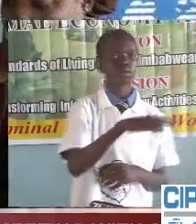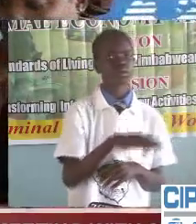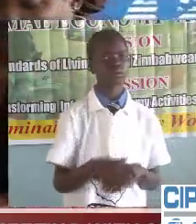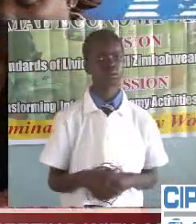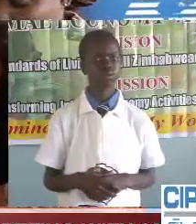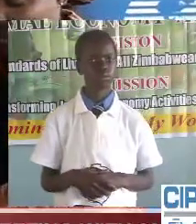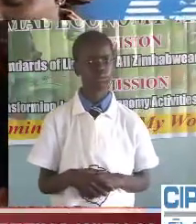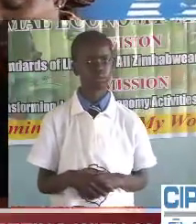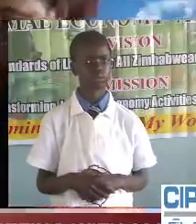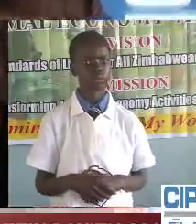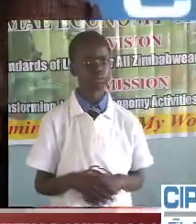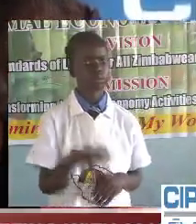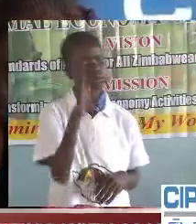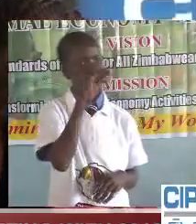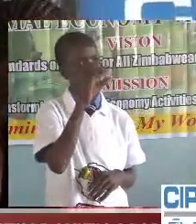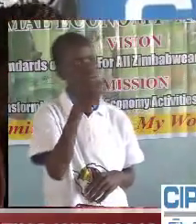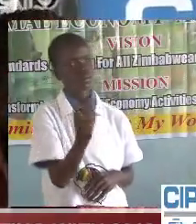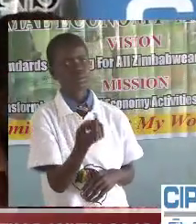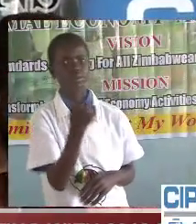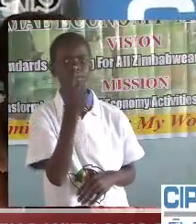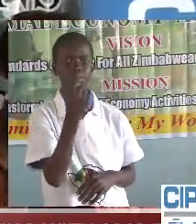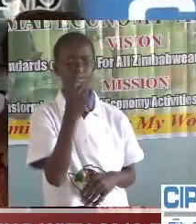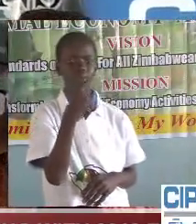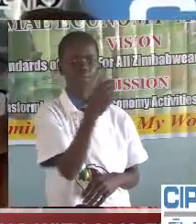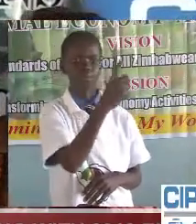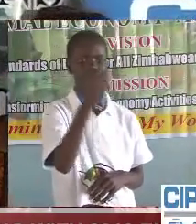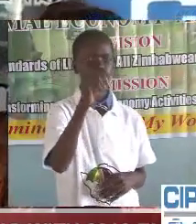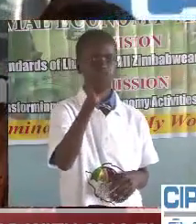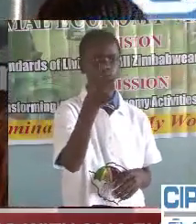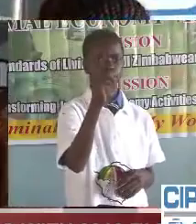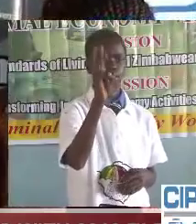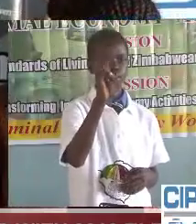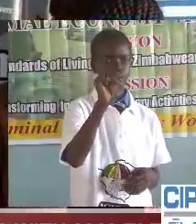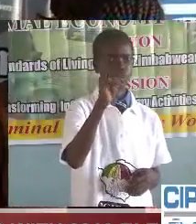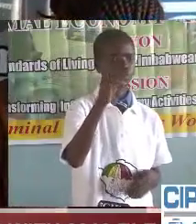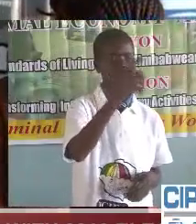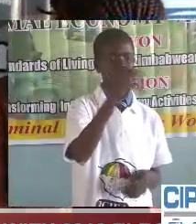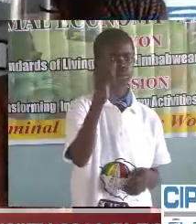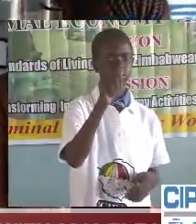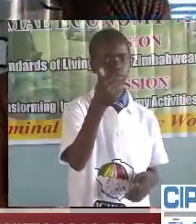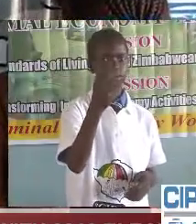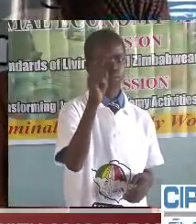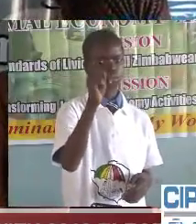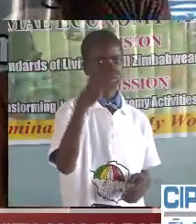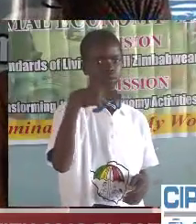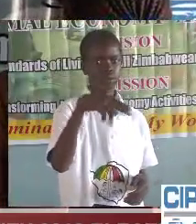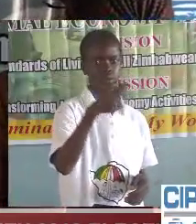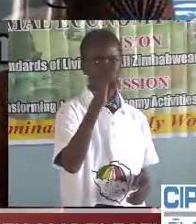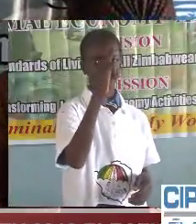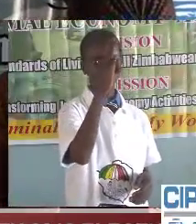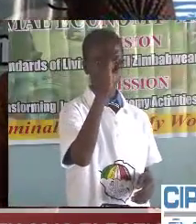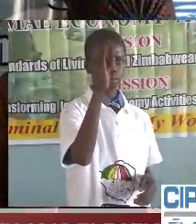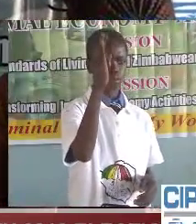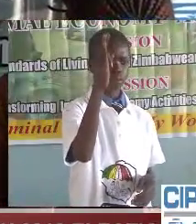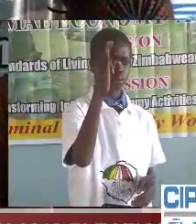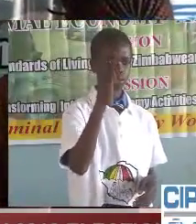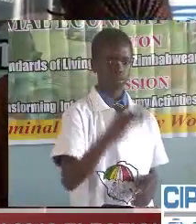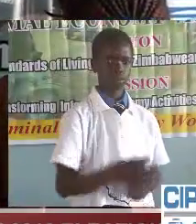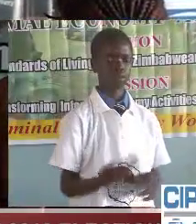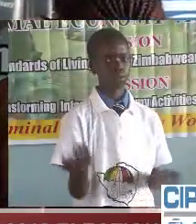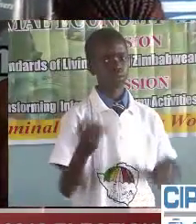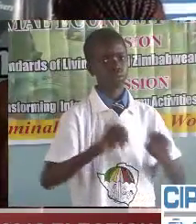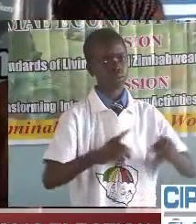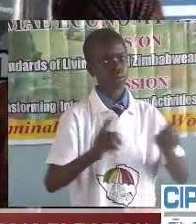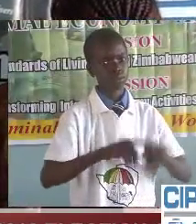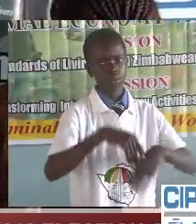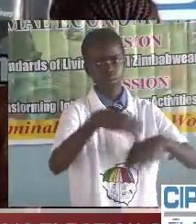mazvinzwa kubvira kuZanu PF, MDC Alliance, amenoti here, ana NNPP, all ma independent